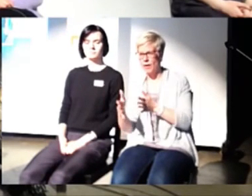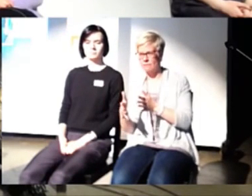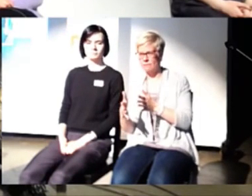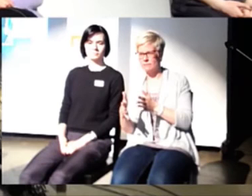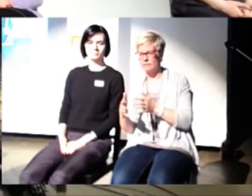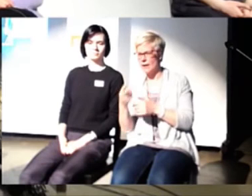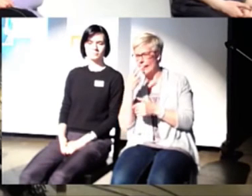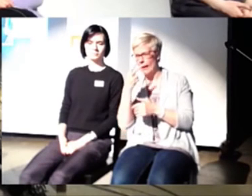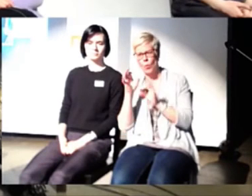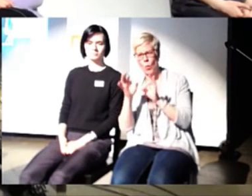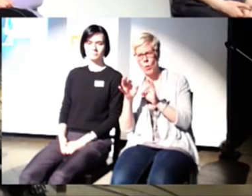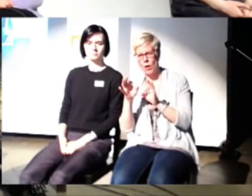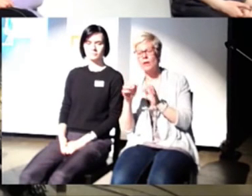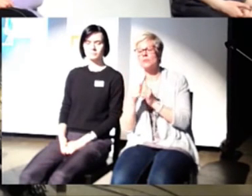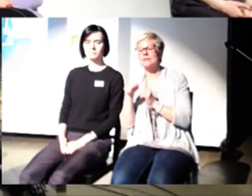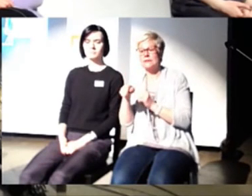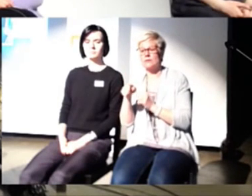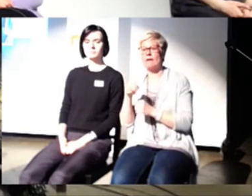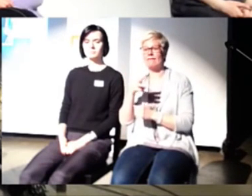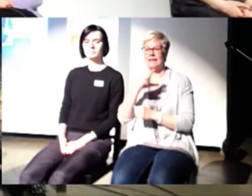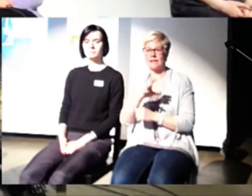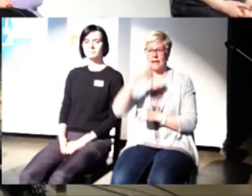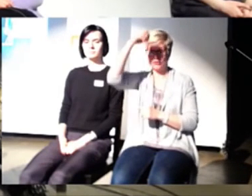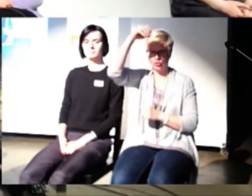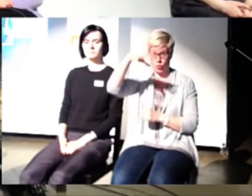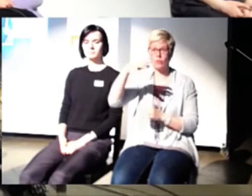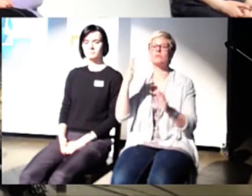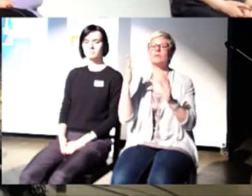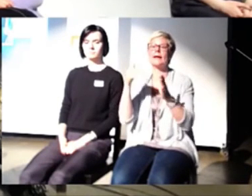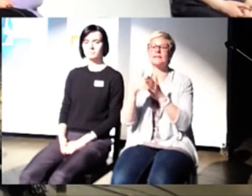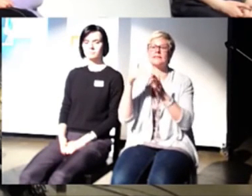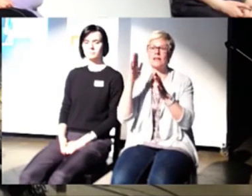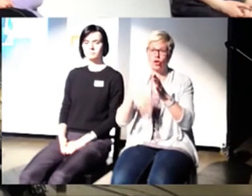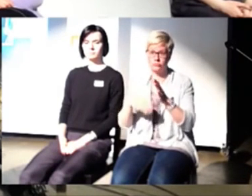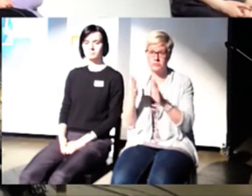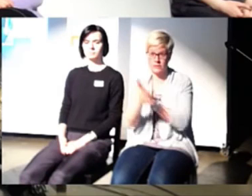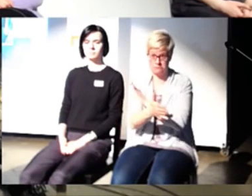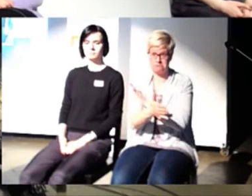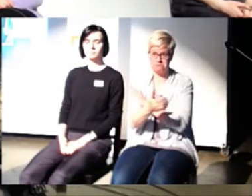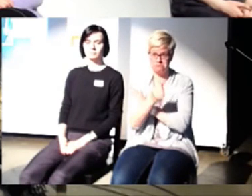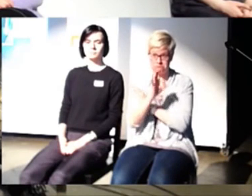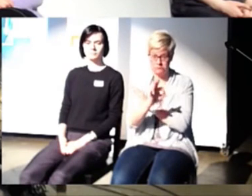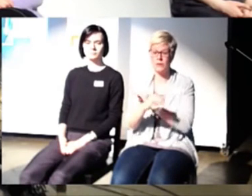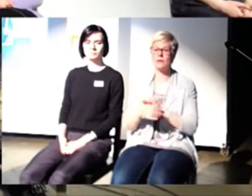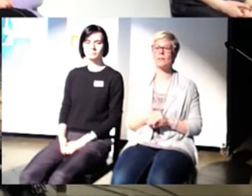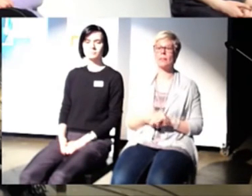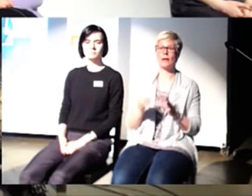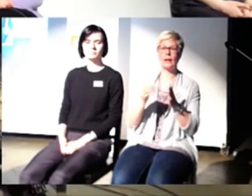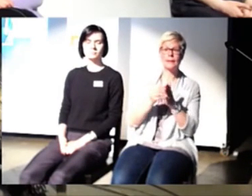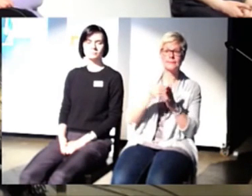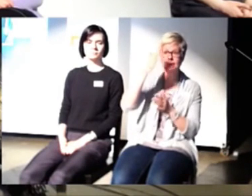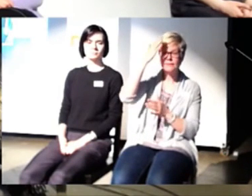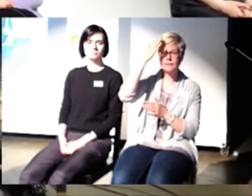on PC ja suihku, mitä on saavutettava. Lisätietoja majoituksesta